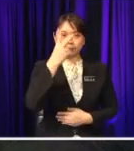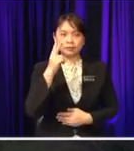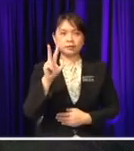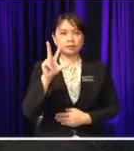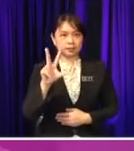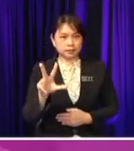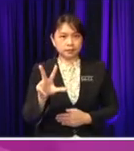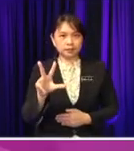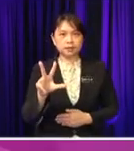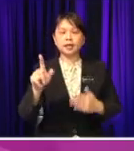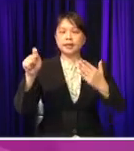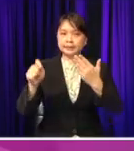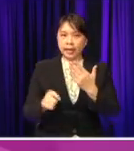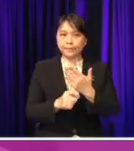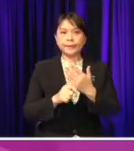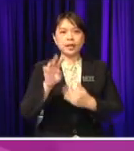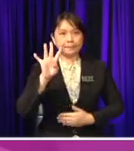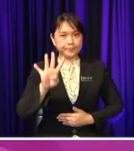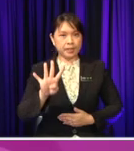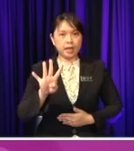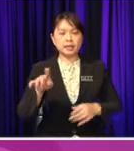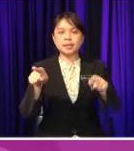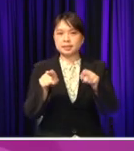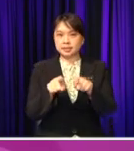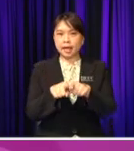tambah 4 =